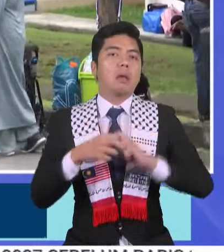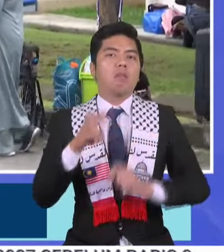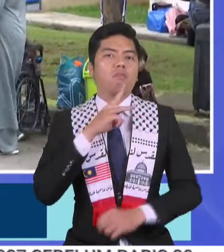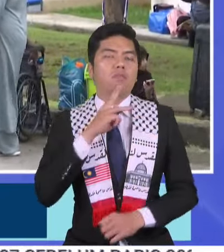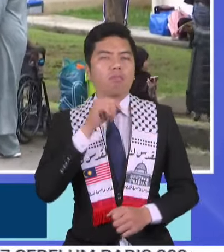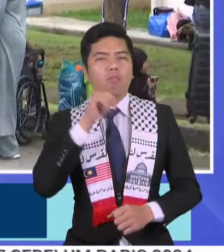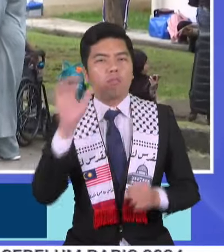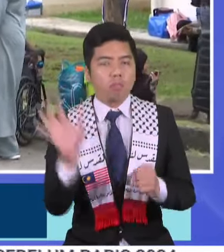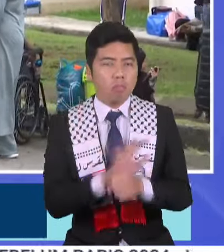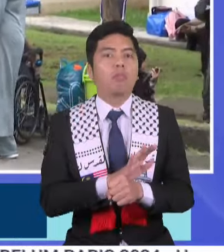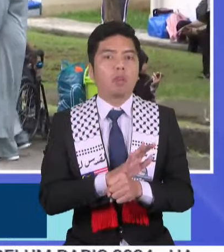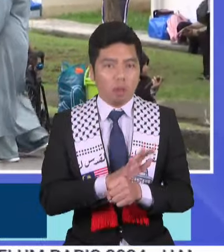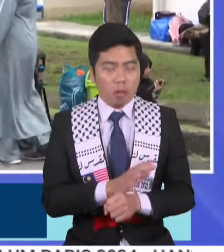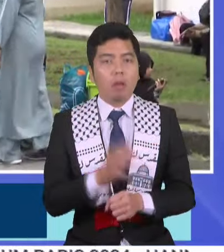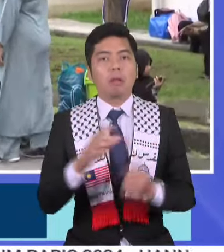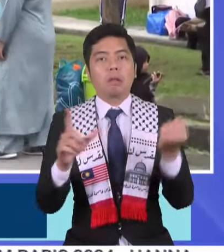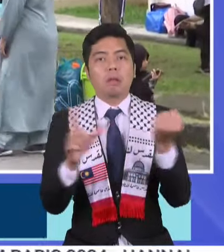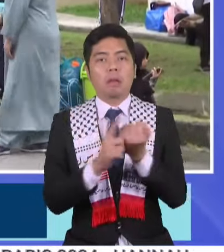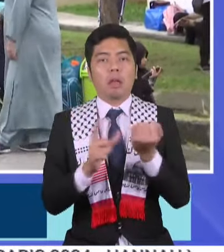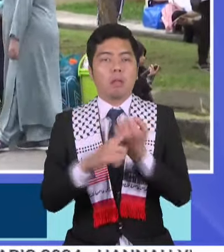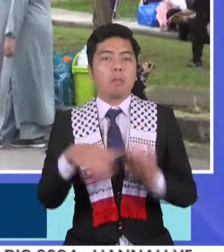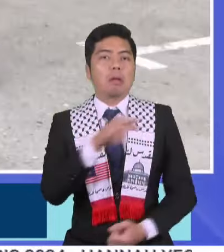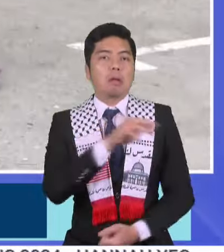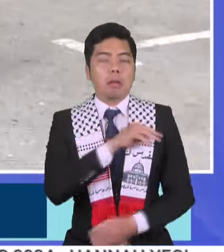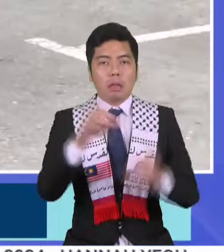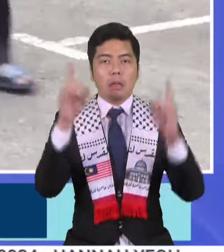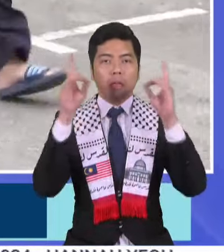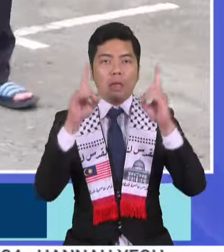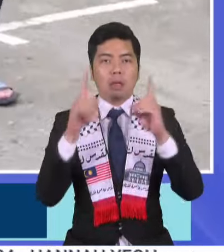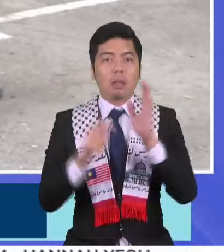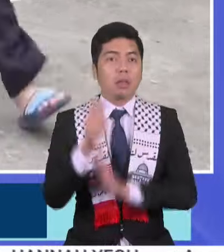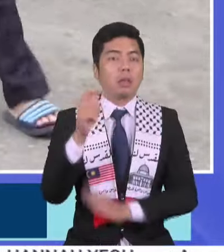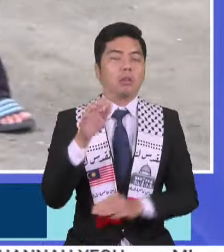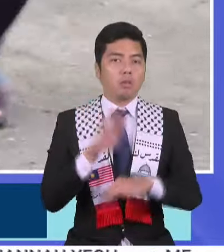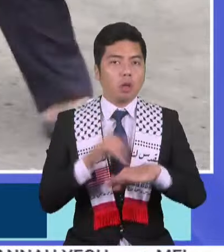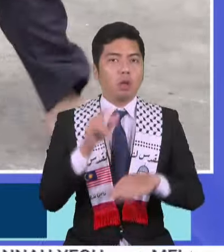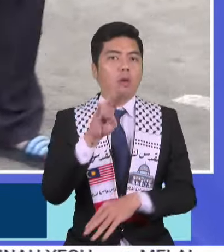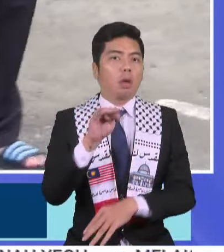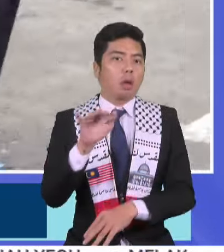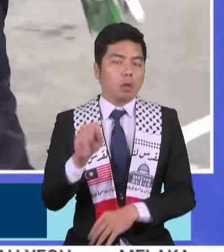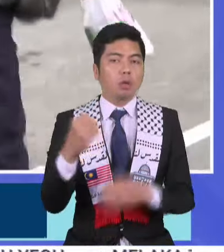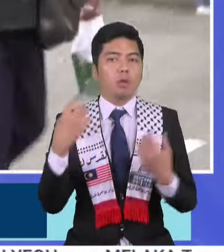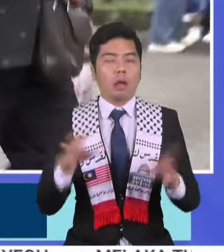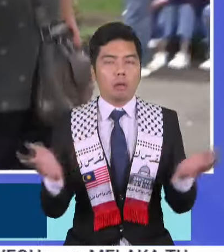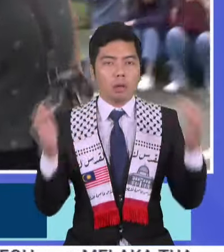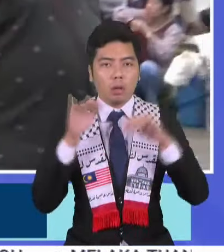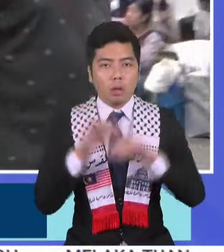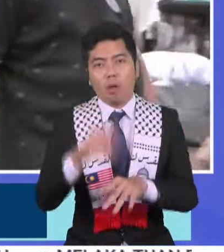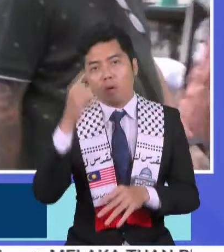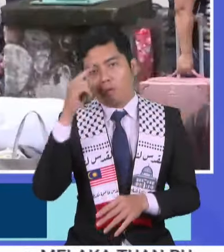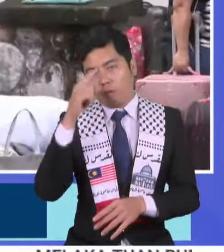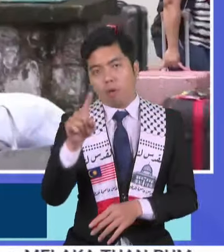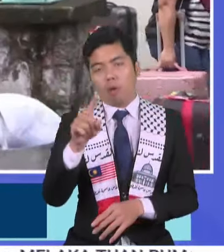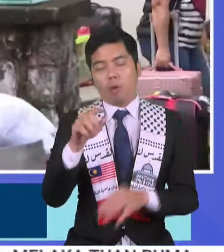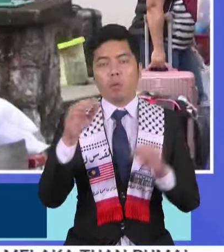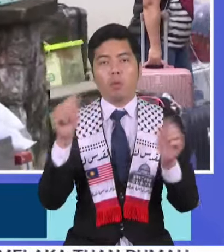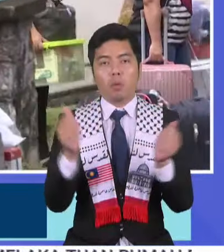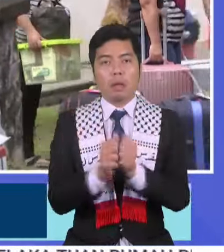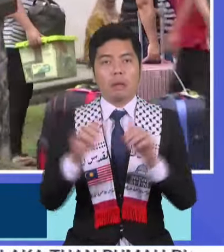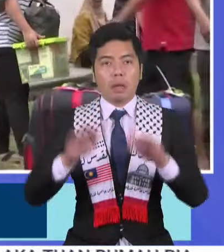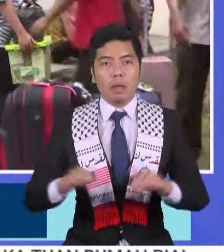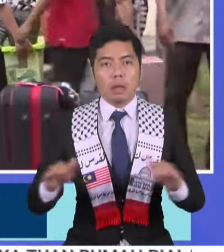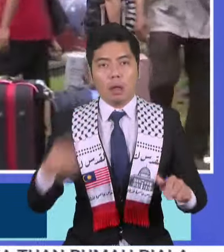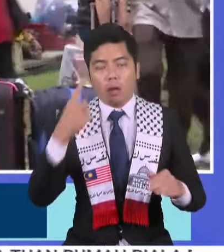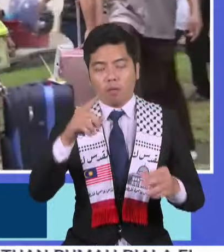gangguan bekalan air. Timbalan Menteri Pengajian Tinggi turut menyarankan UMS mengadakan sesi libat urus bersama mahasiswa sebagai